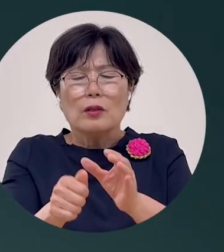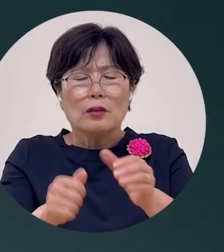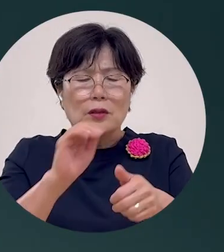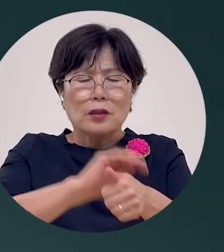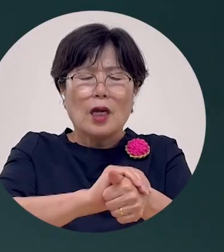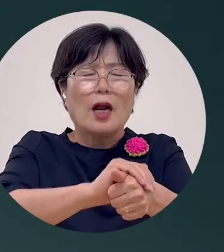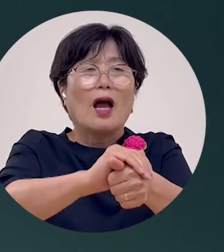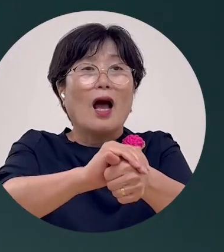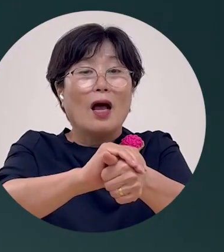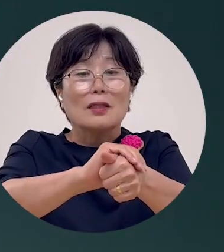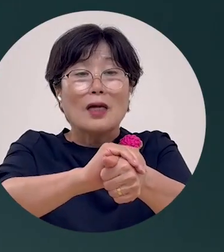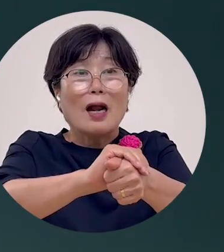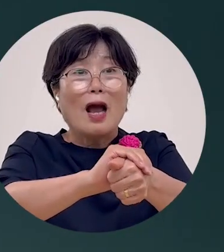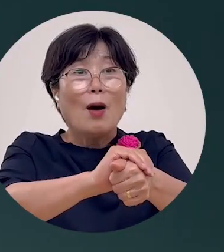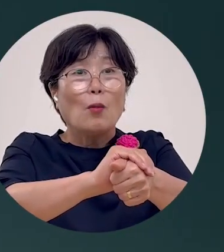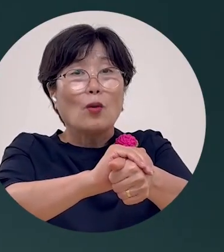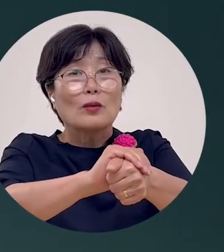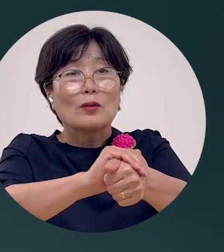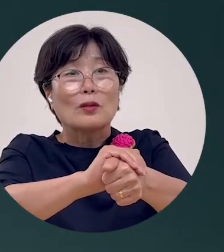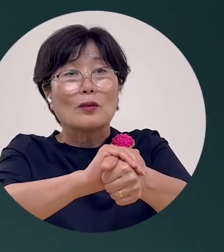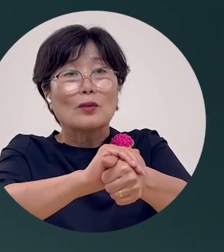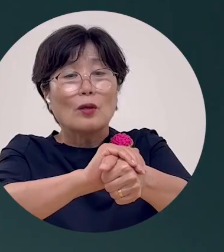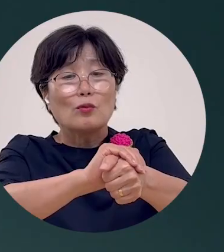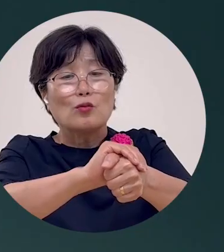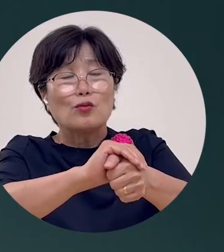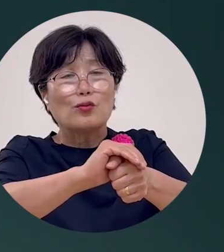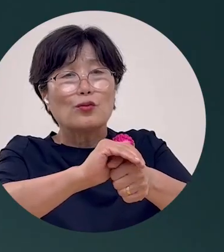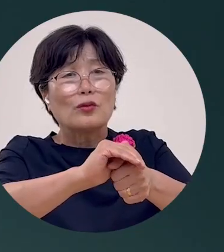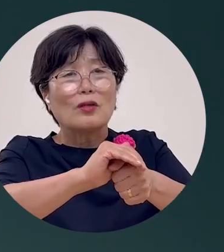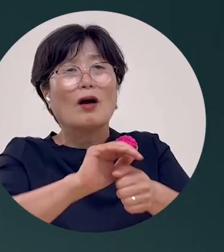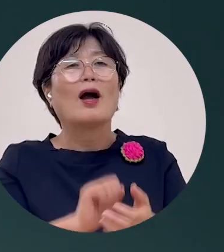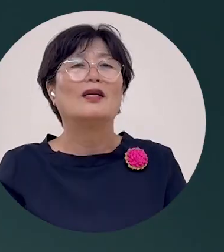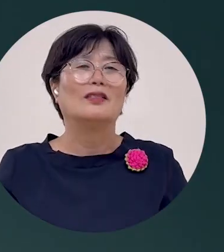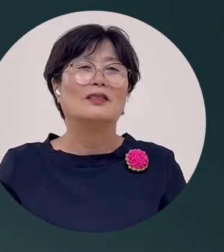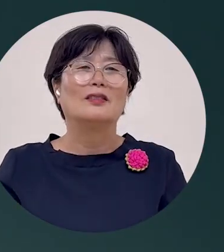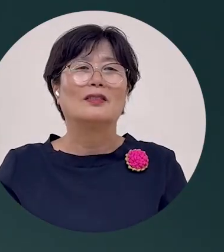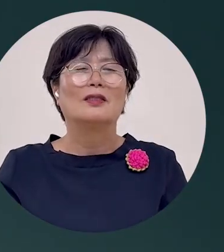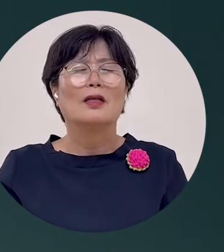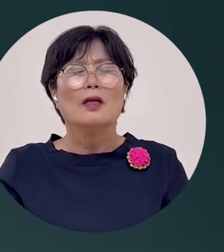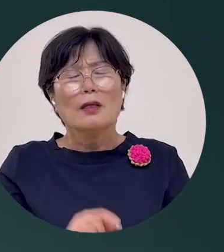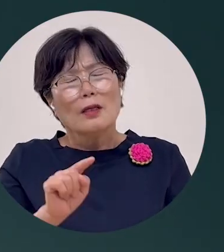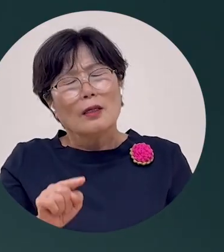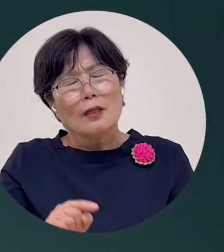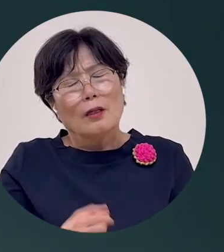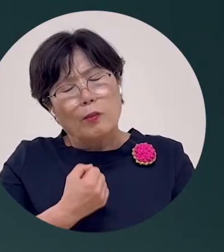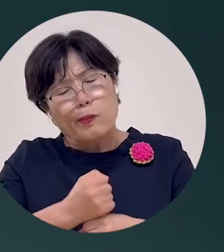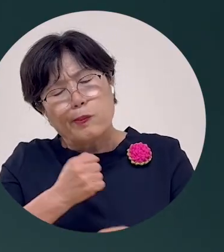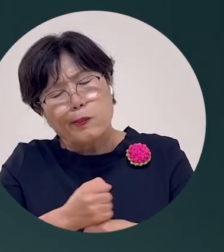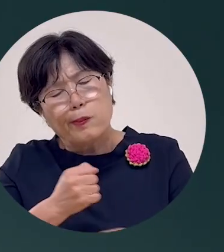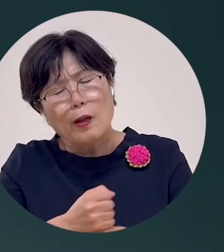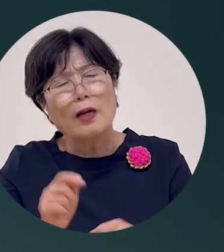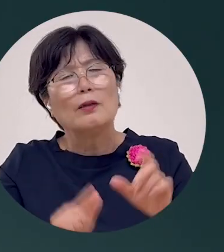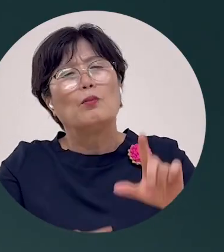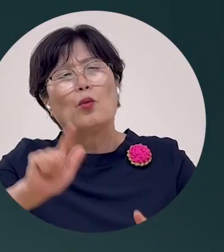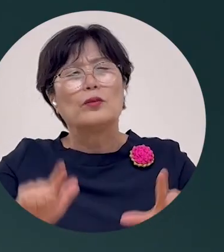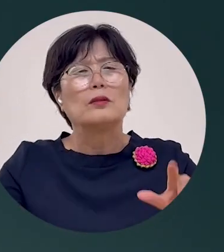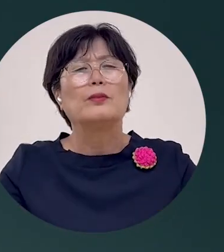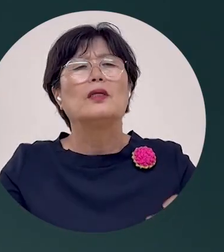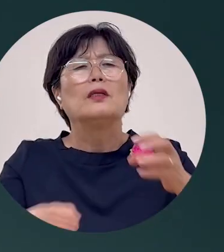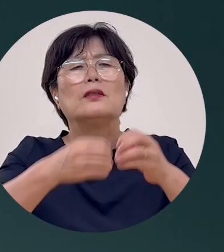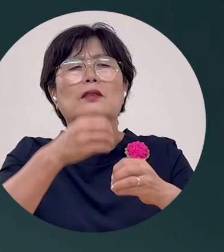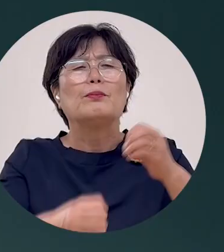기이한 느낌의 시편 130편. 오늘 주님은 오늘 이 말씀으로